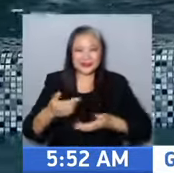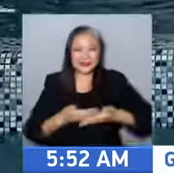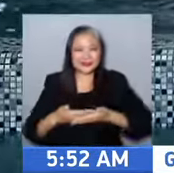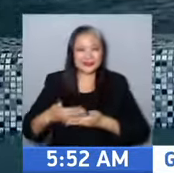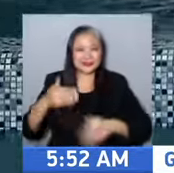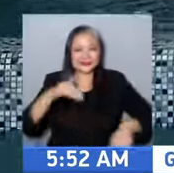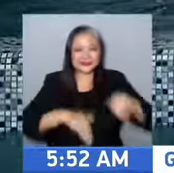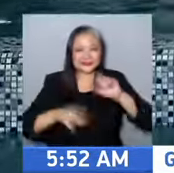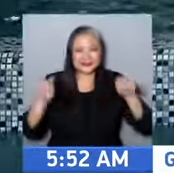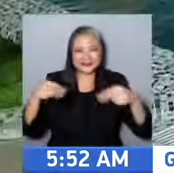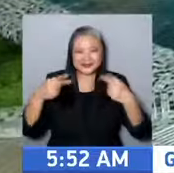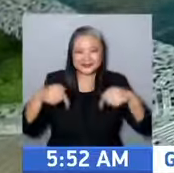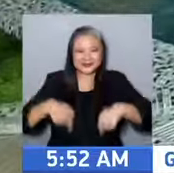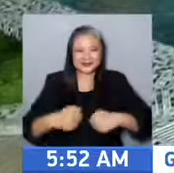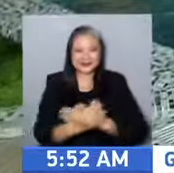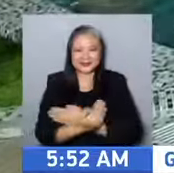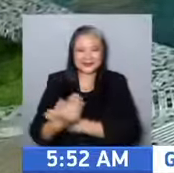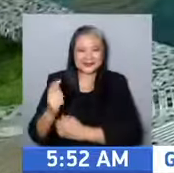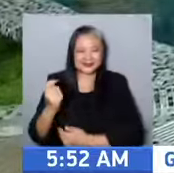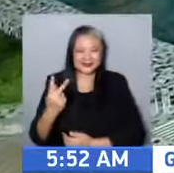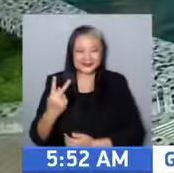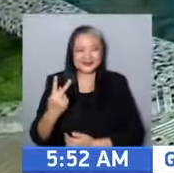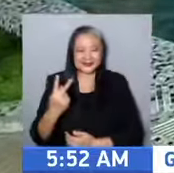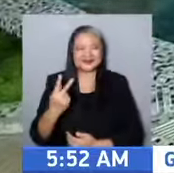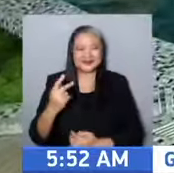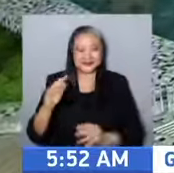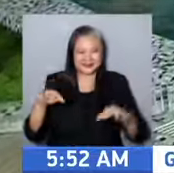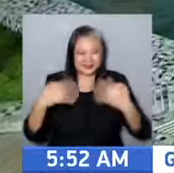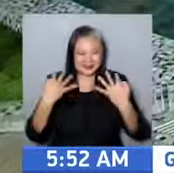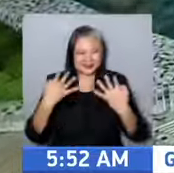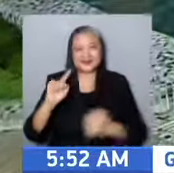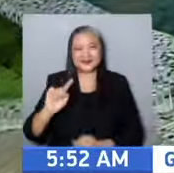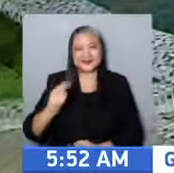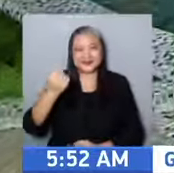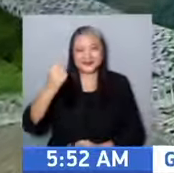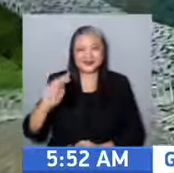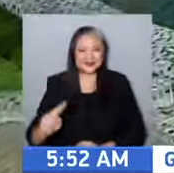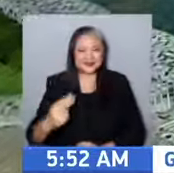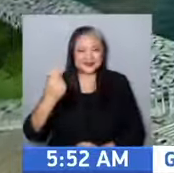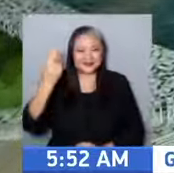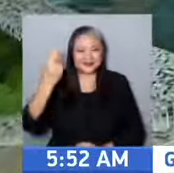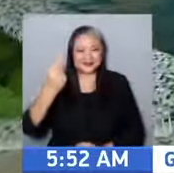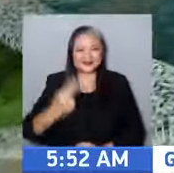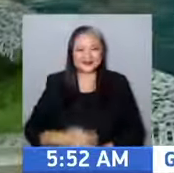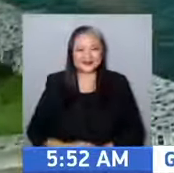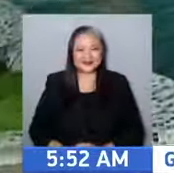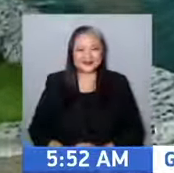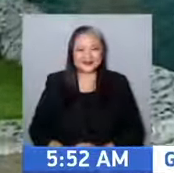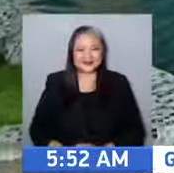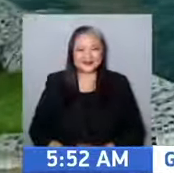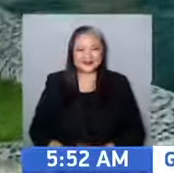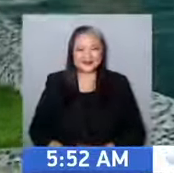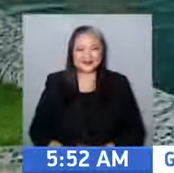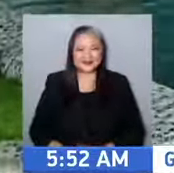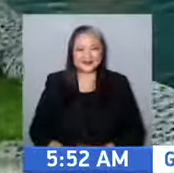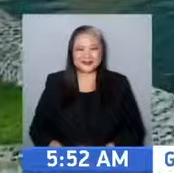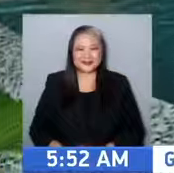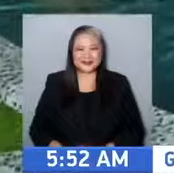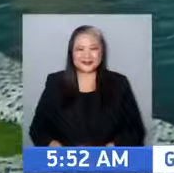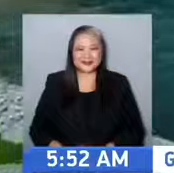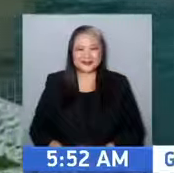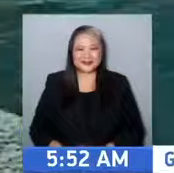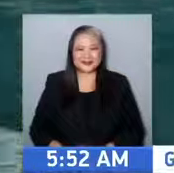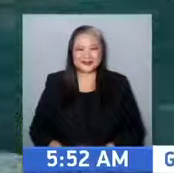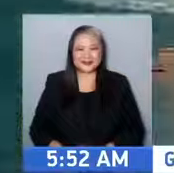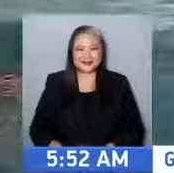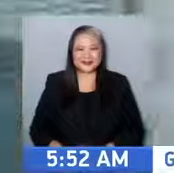Dito sa inyong pambansang morning show kung saan laging unang ka unang hitin! At tara, na tayo ng tulong